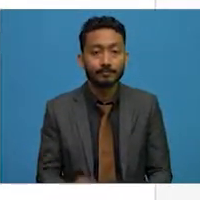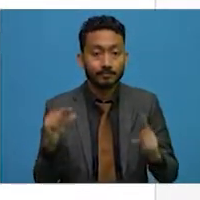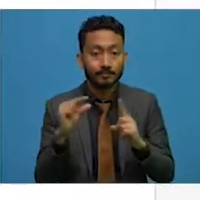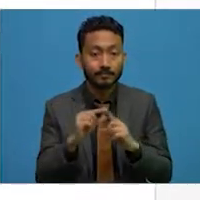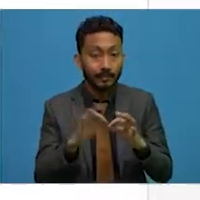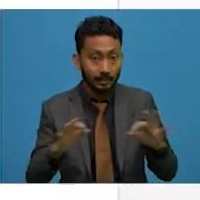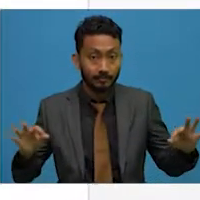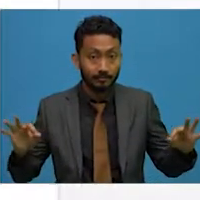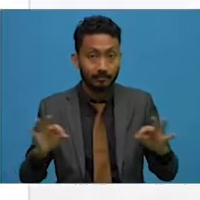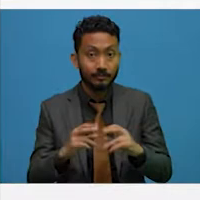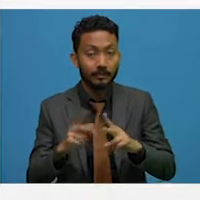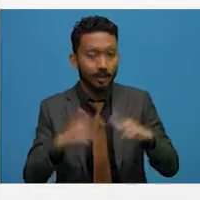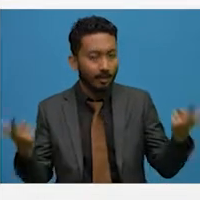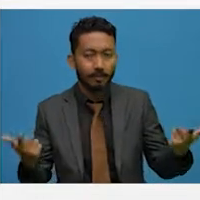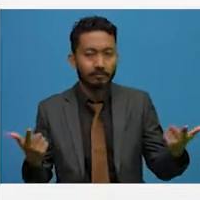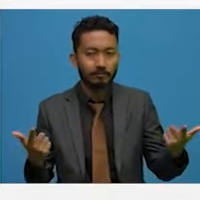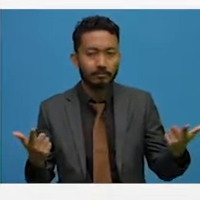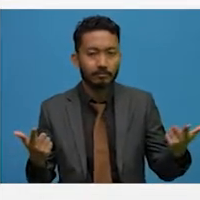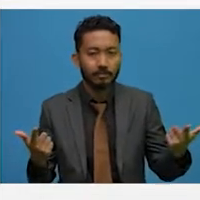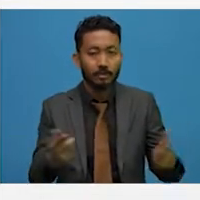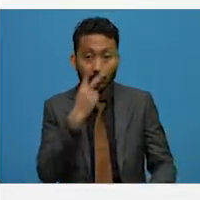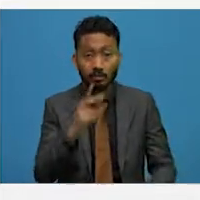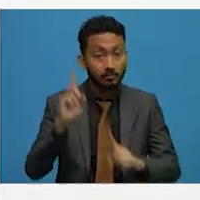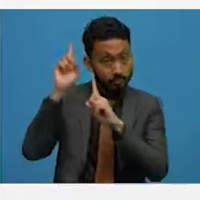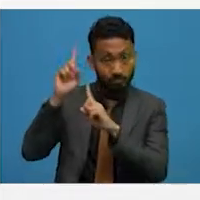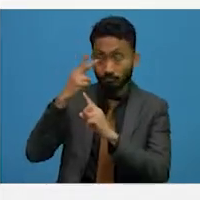atau perkataan multimedia dan sastra.